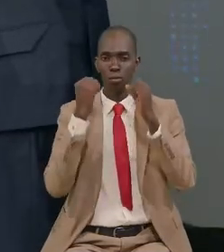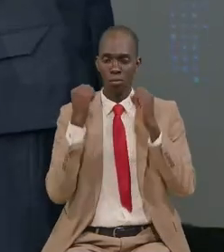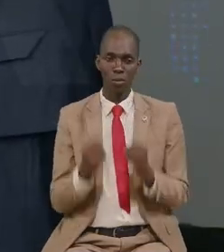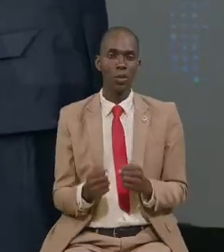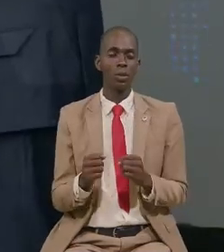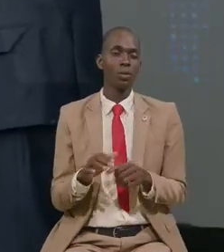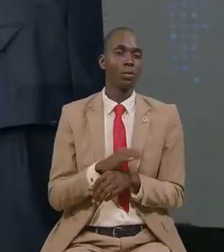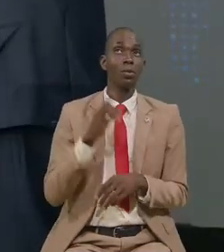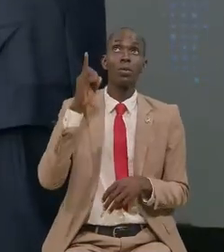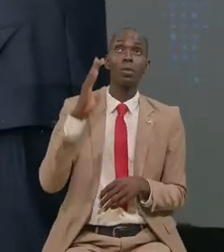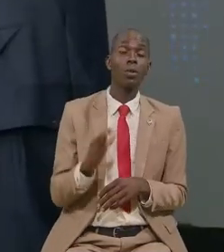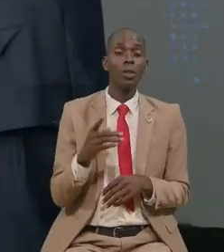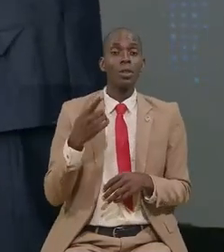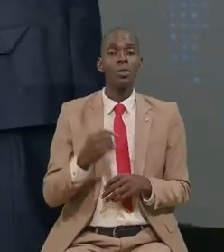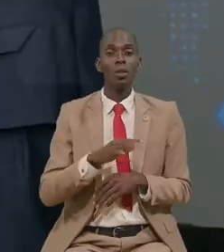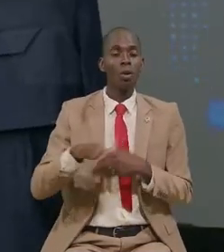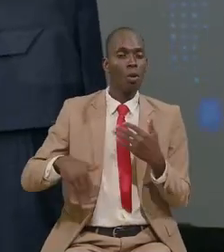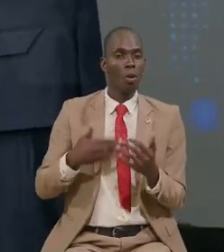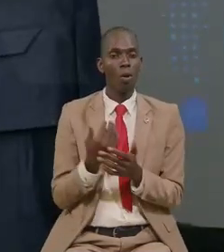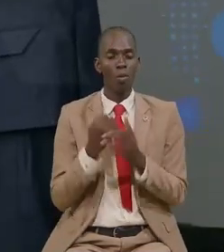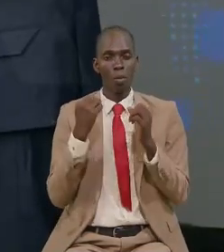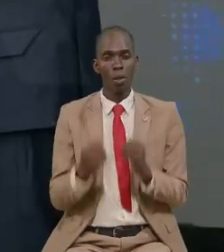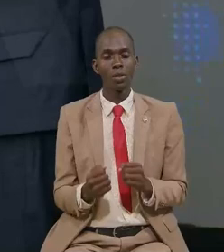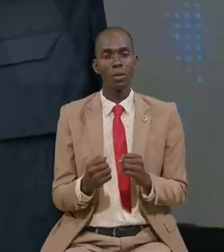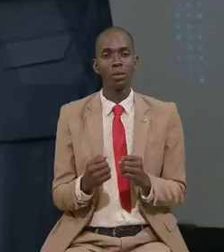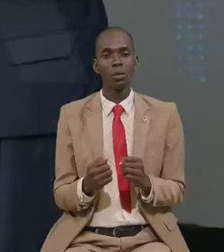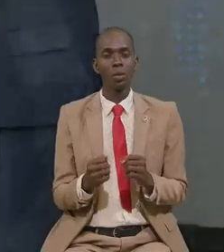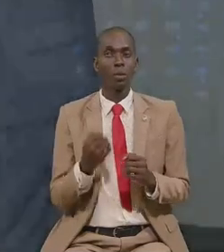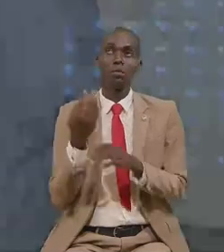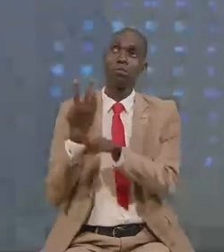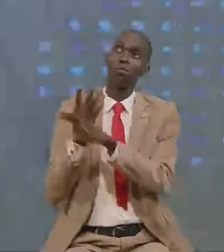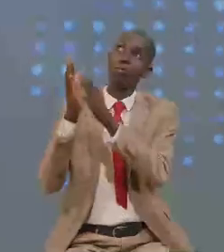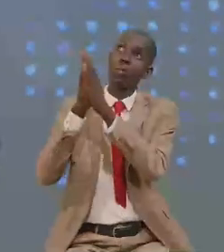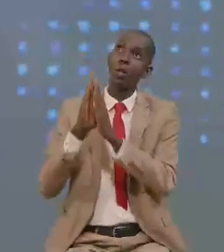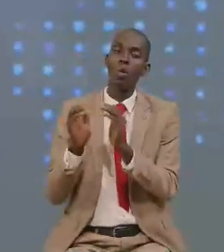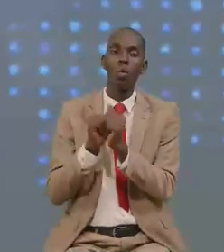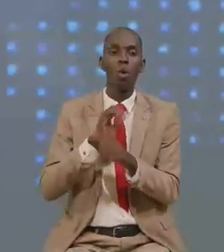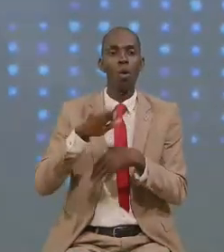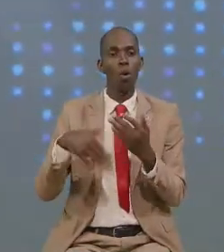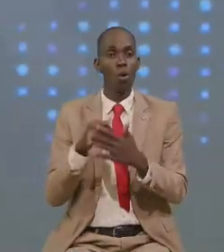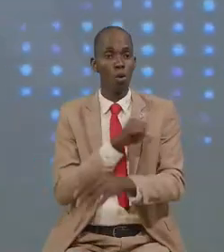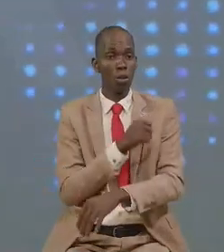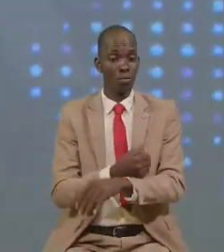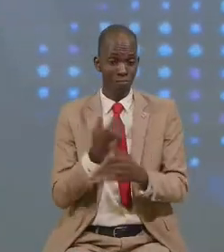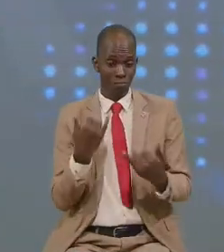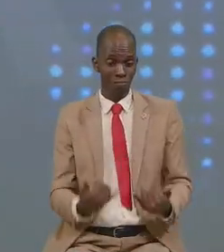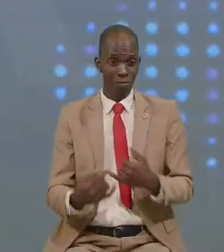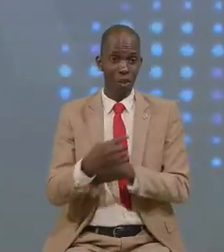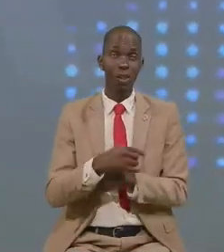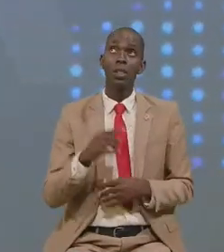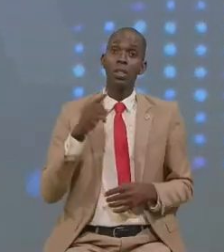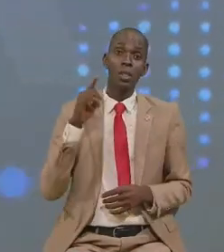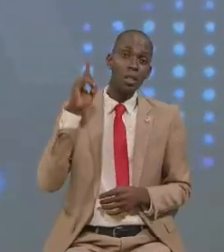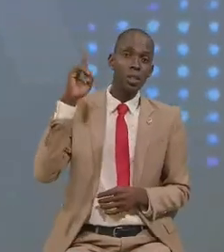l'avocat Tout-Puissant, ayant toute autorité. Aujourd'hui, il prendra autorité